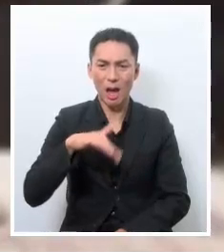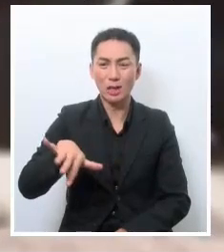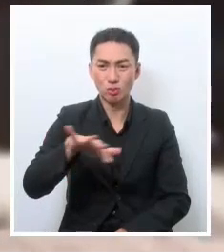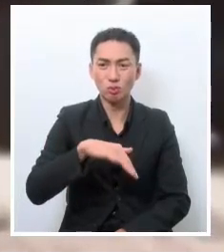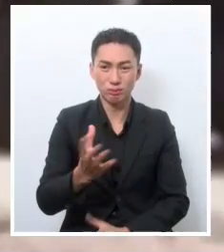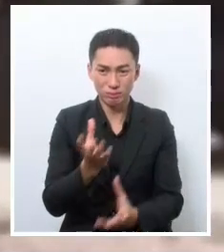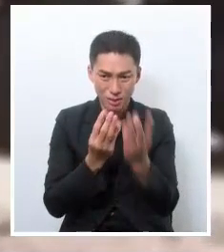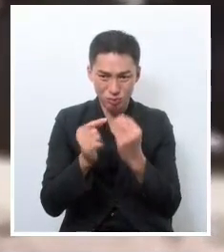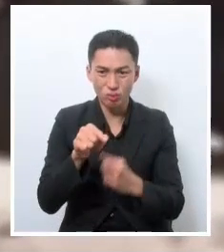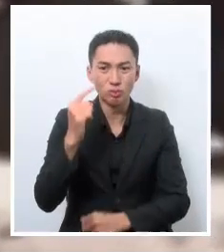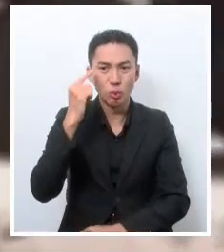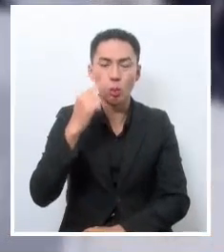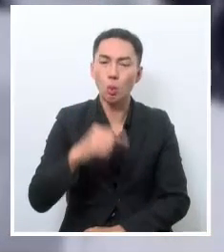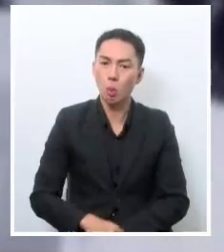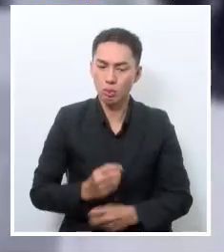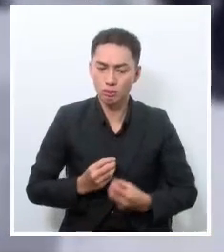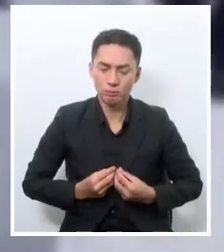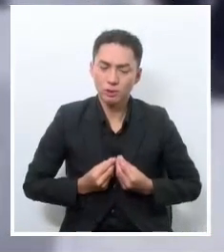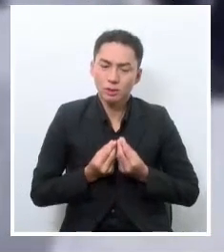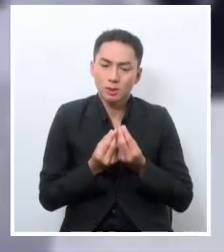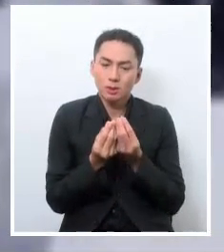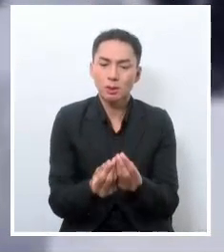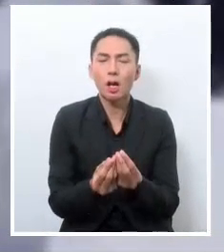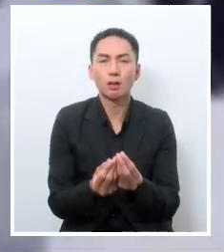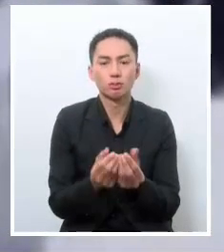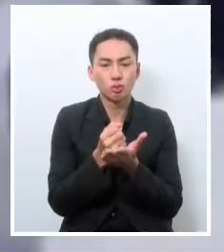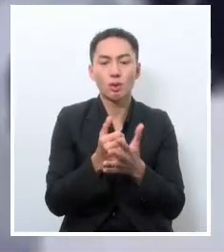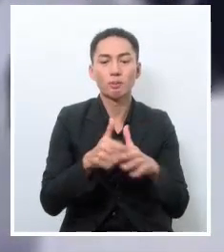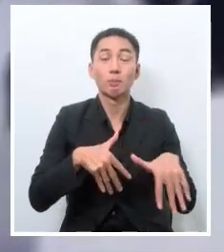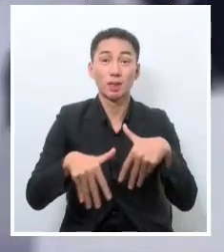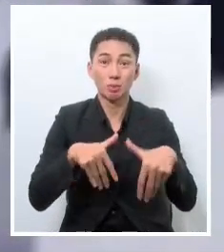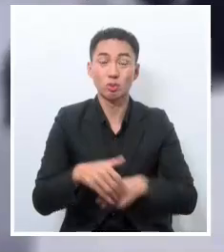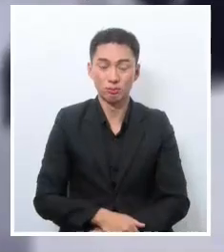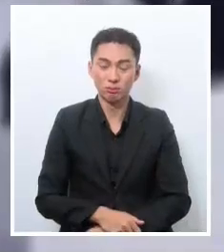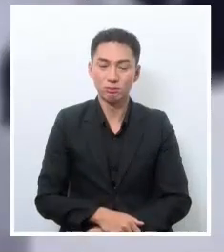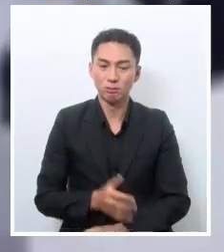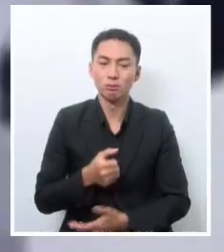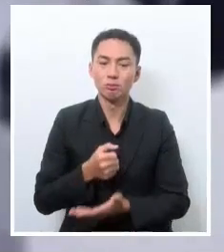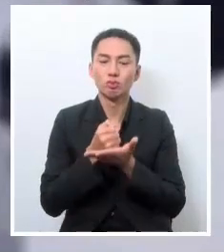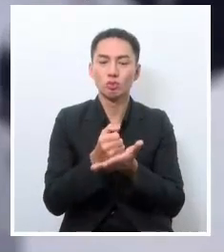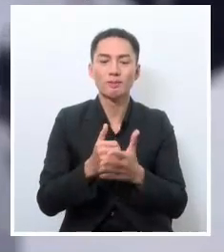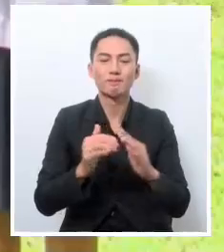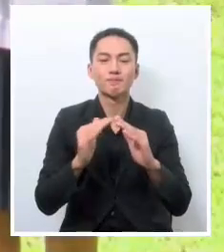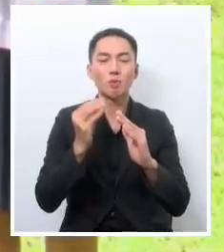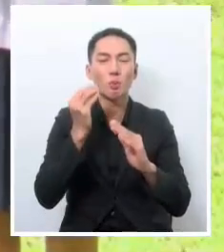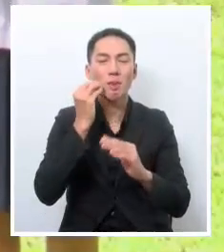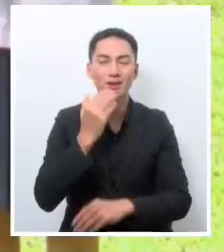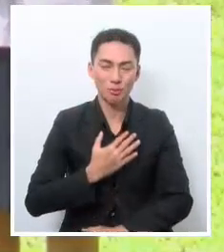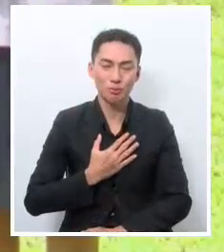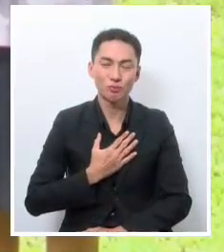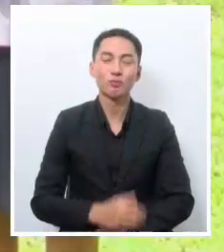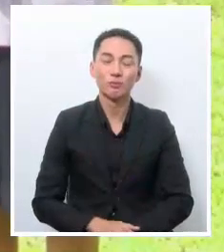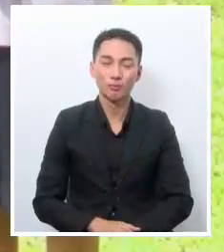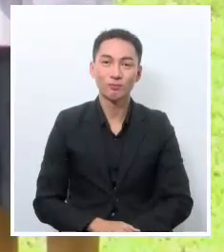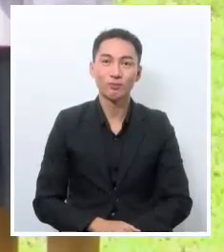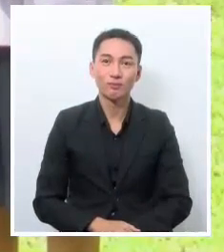สละเพะประชาชนมากแค่ไหนค่ะที่ยอมเสียสละตนเพื่อมาช่วยหมู่บ้านของพวกเราค่ะค่ะหลังจาก